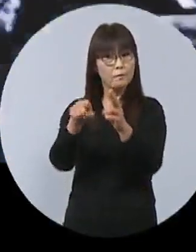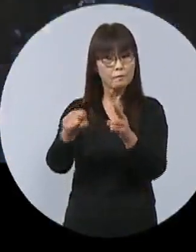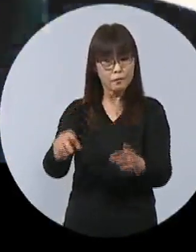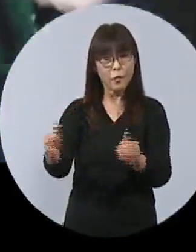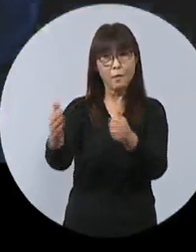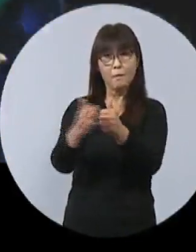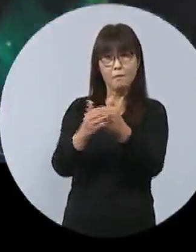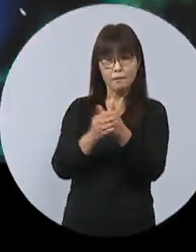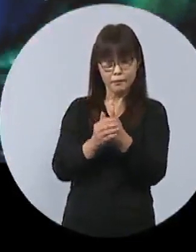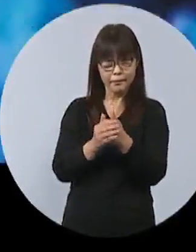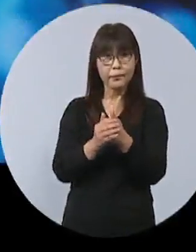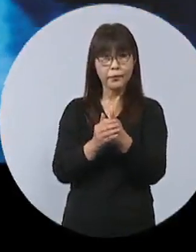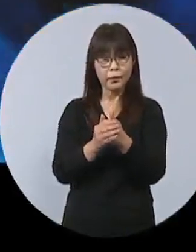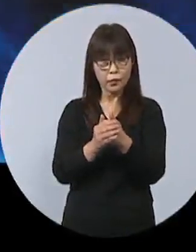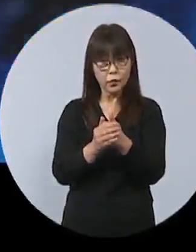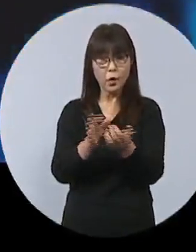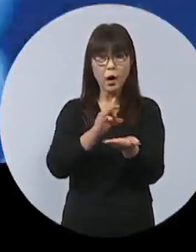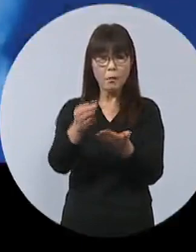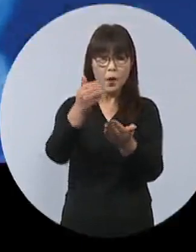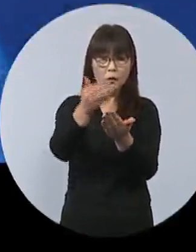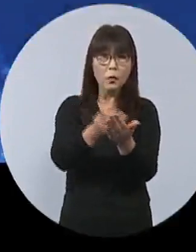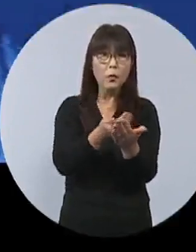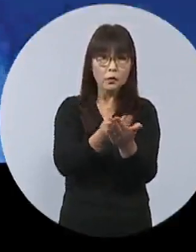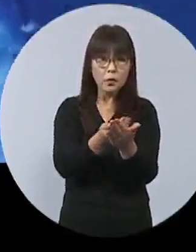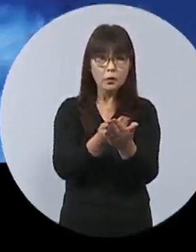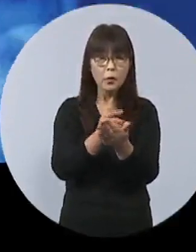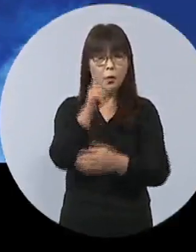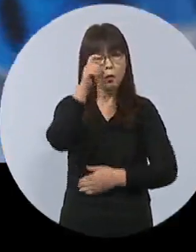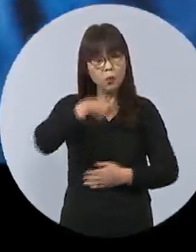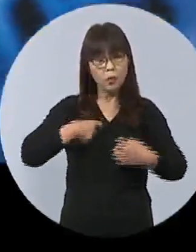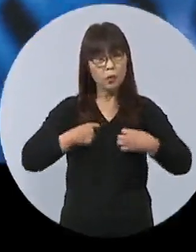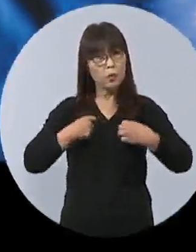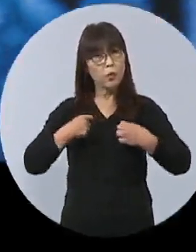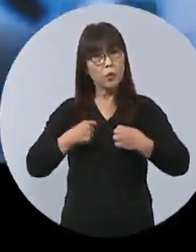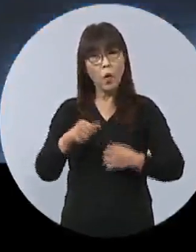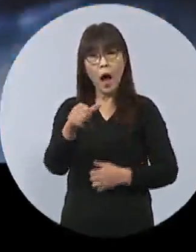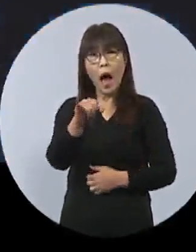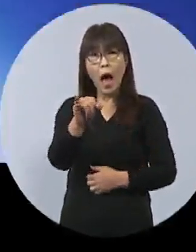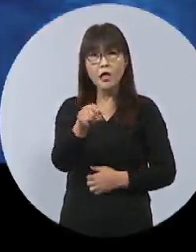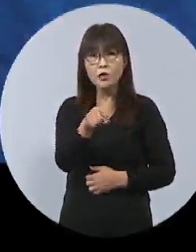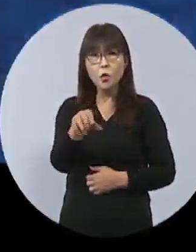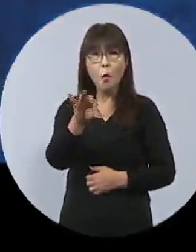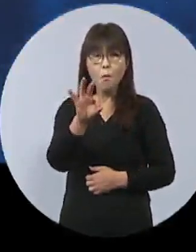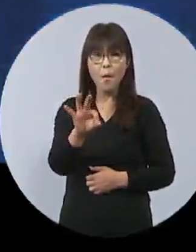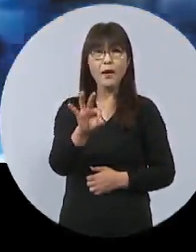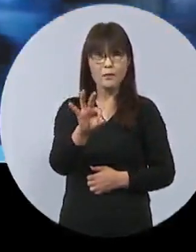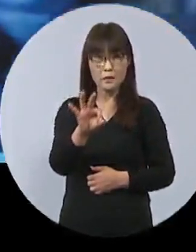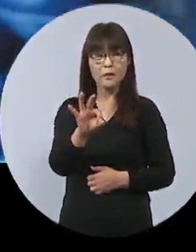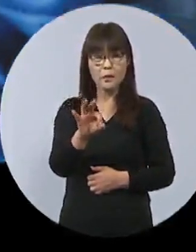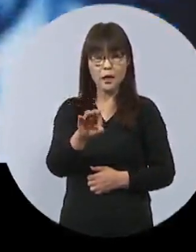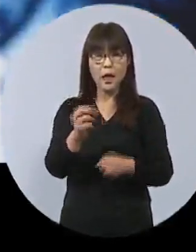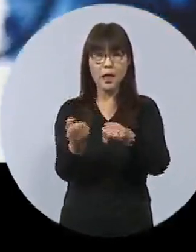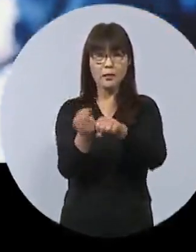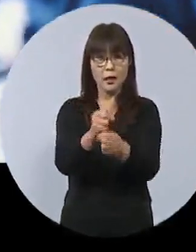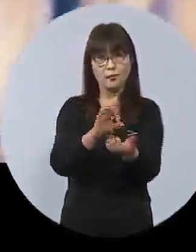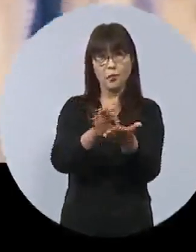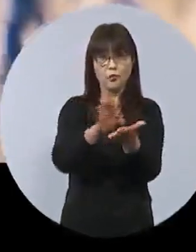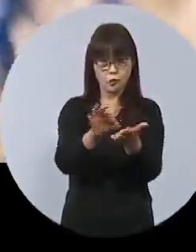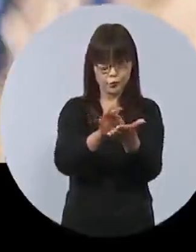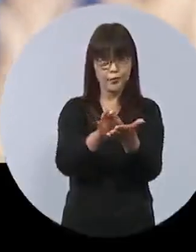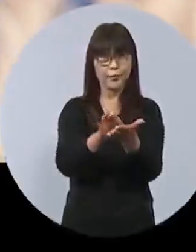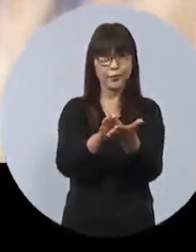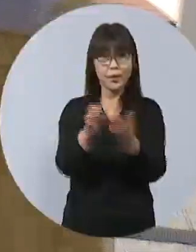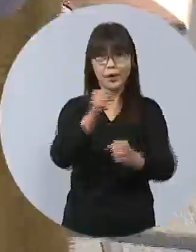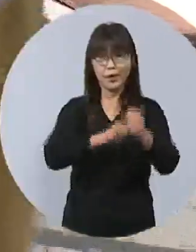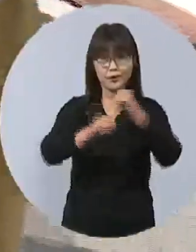もと、販売在庫や古い衣服などを藍染めしリユースする活動、藤沢ブルーハンズプロ